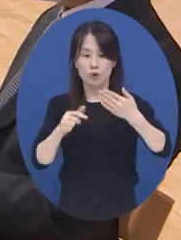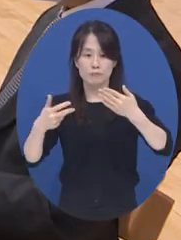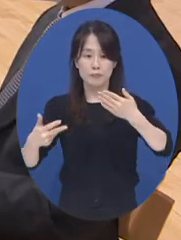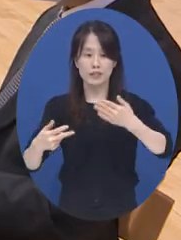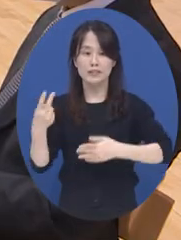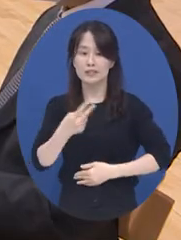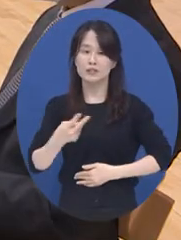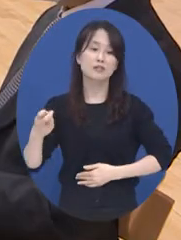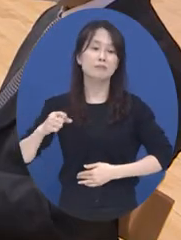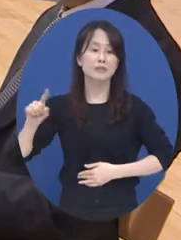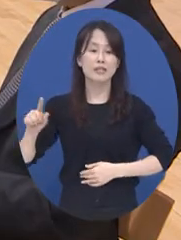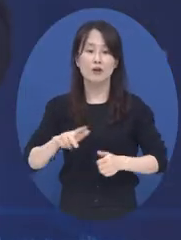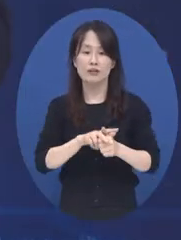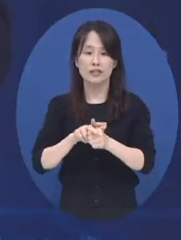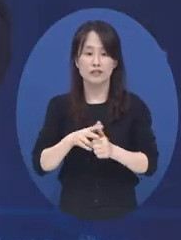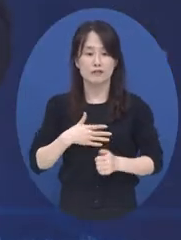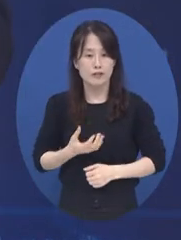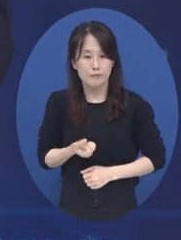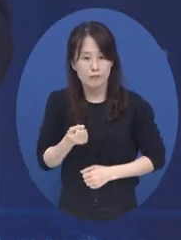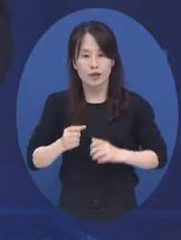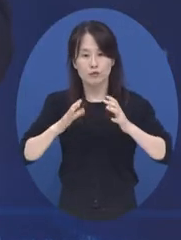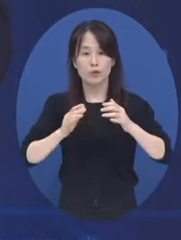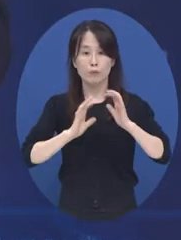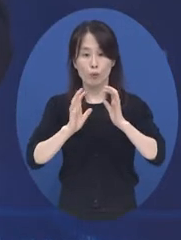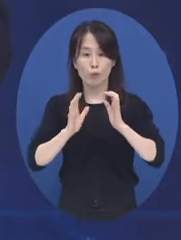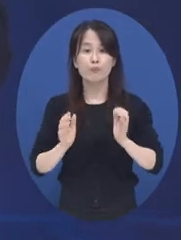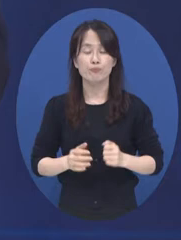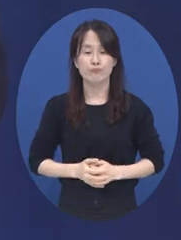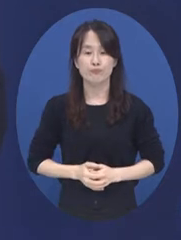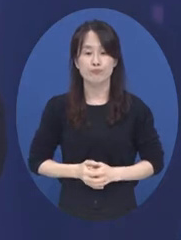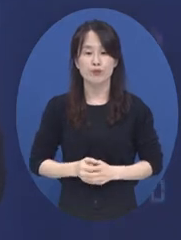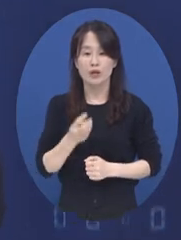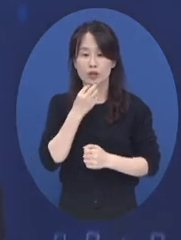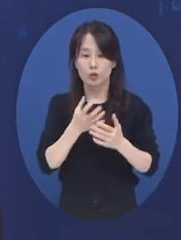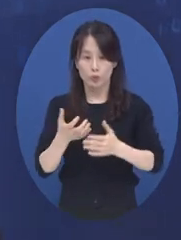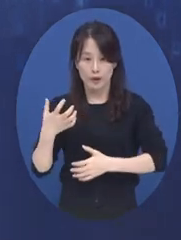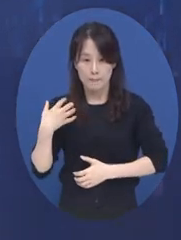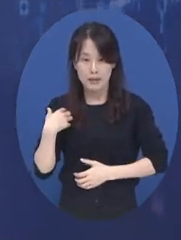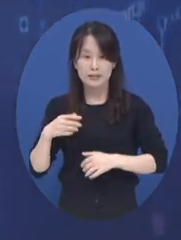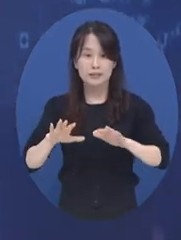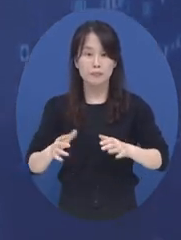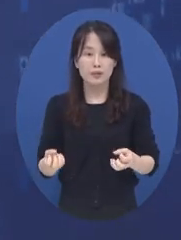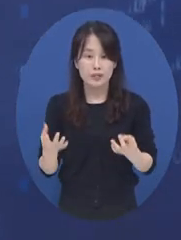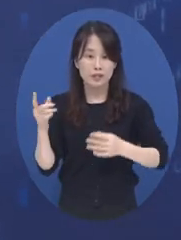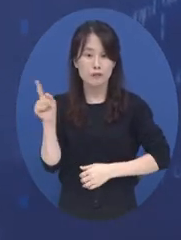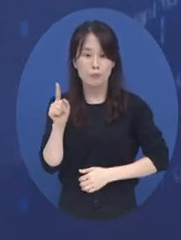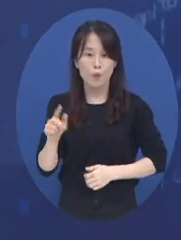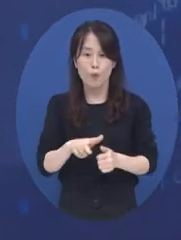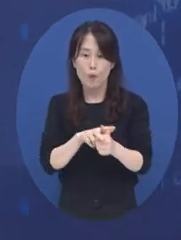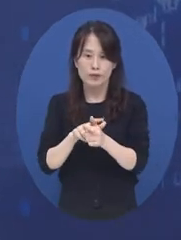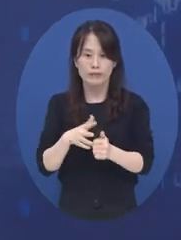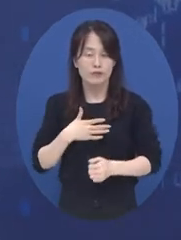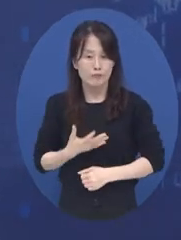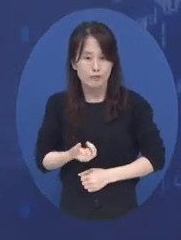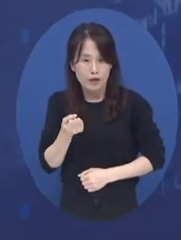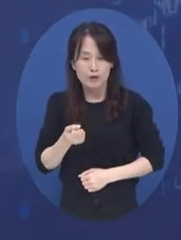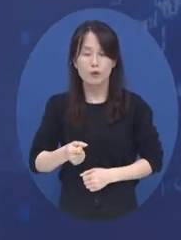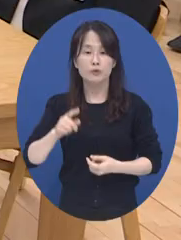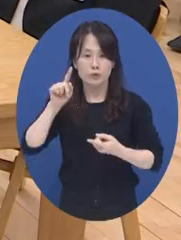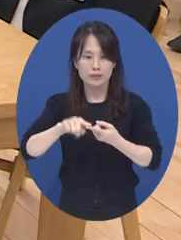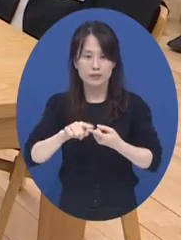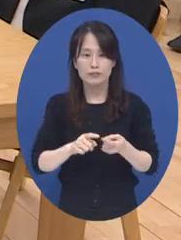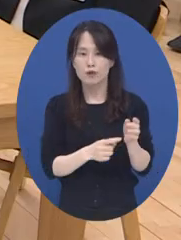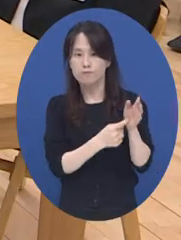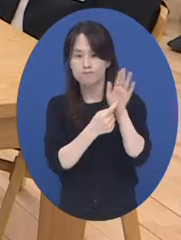지난 8일 열린 2021 데이터 주권 국제포럼 경기도 주체로 열린 이번 행사는 데이터 주권 확보 와 인식